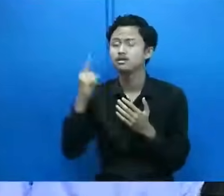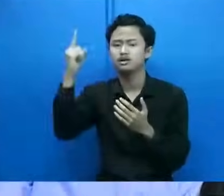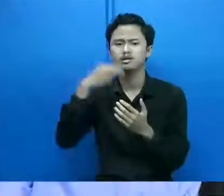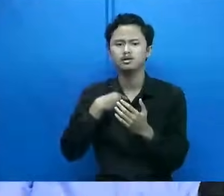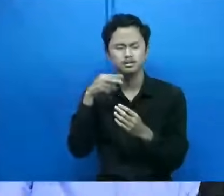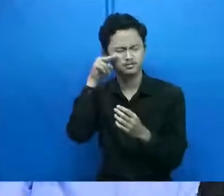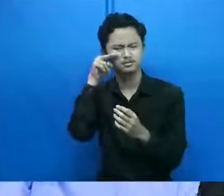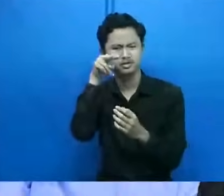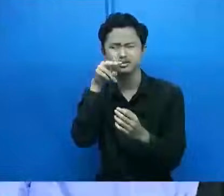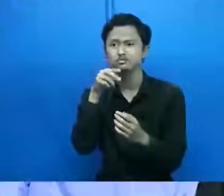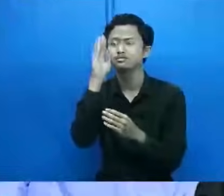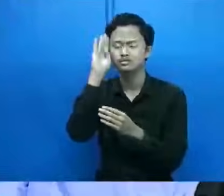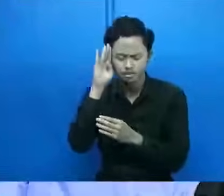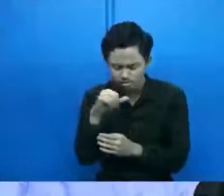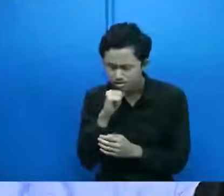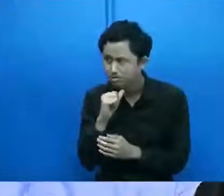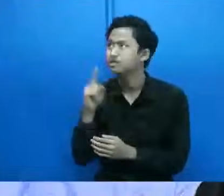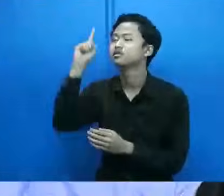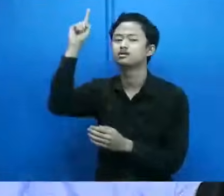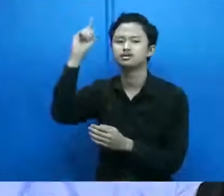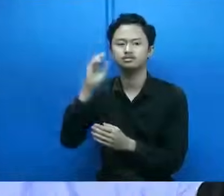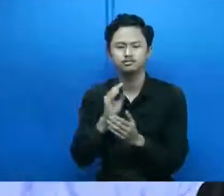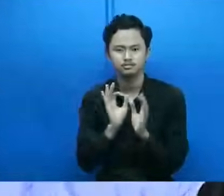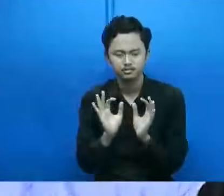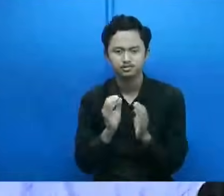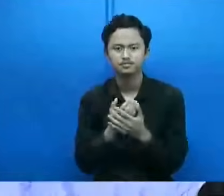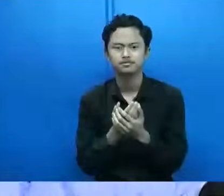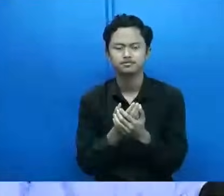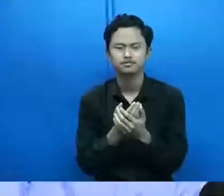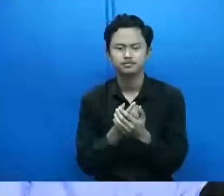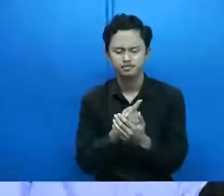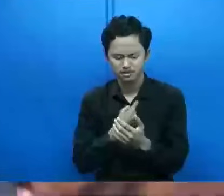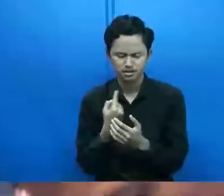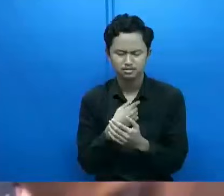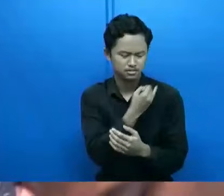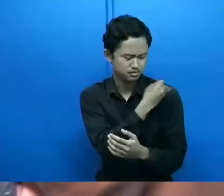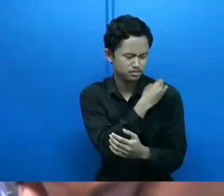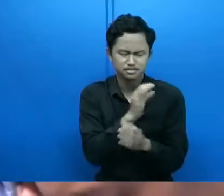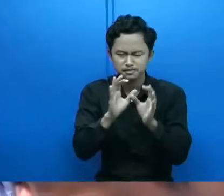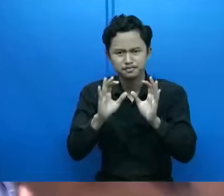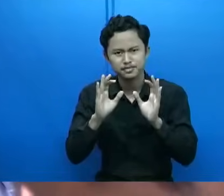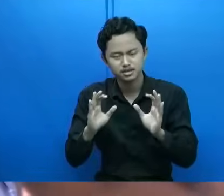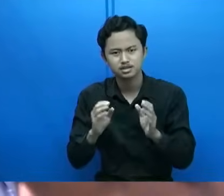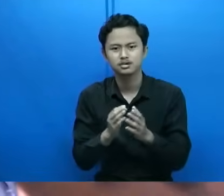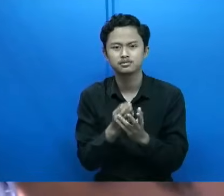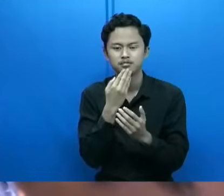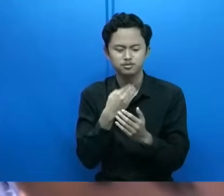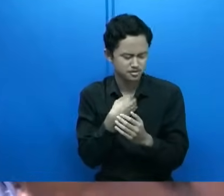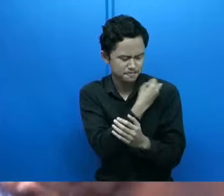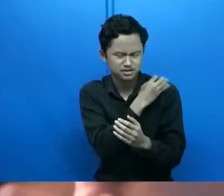bersaksi tidak Tuhan selain engkau. Dan kami menyadari kami orang zalim ya Allah. Kami tidak berbuat